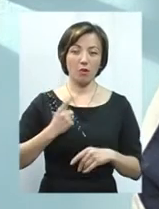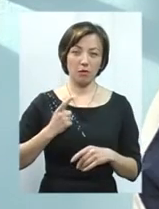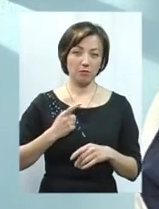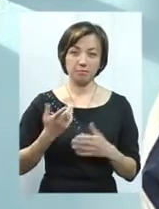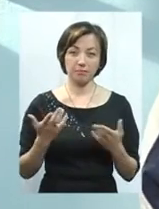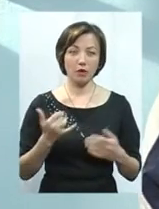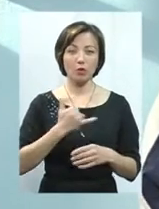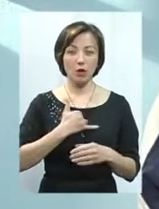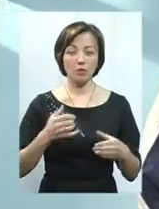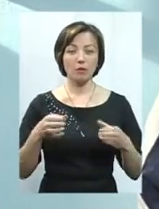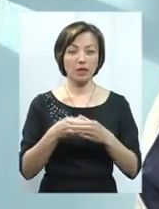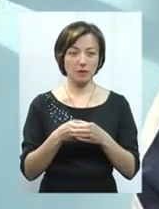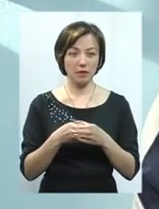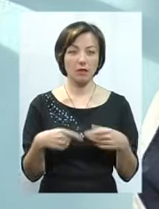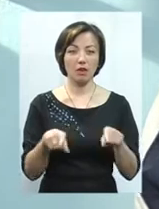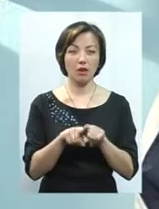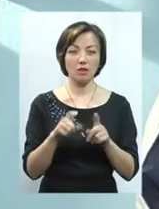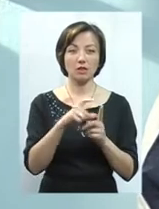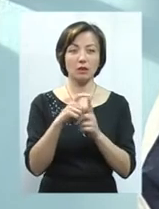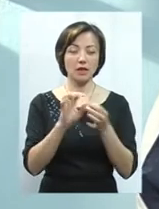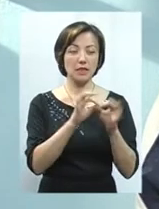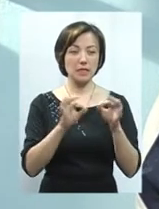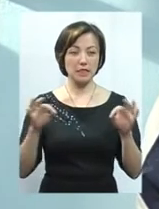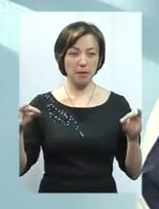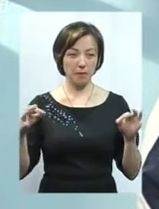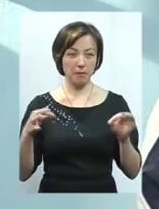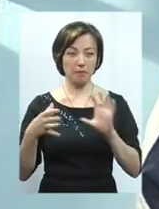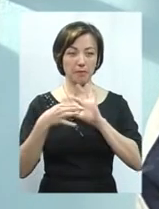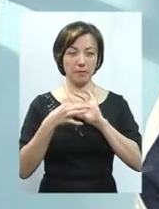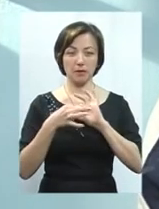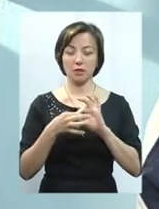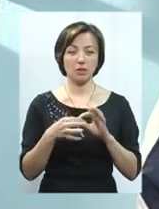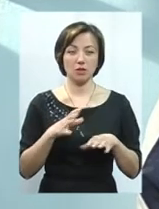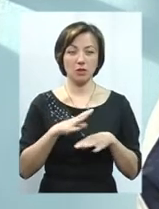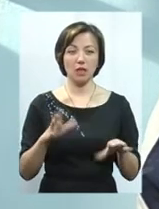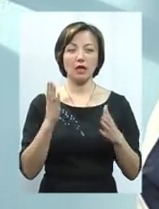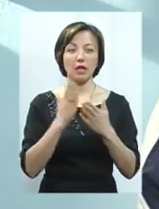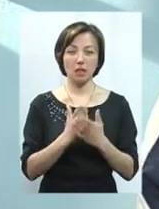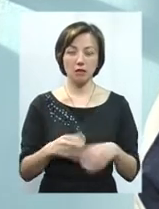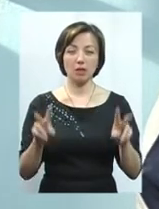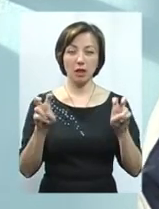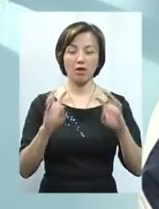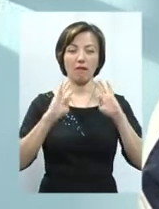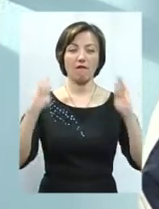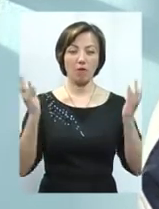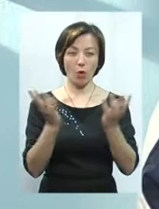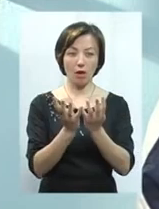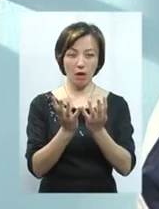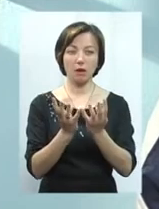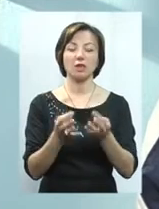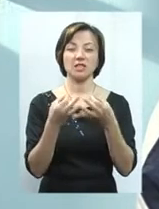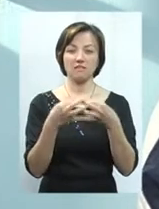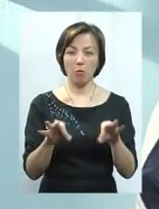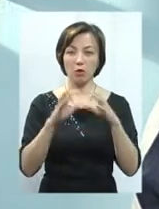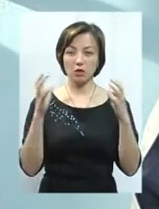В нашому колективі такого саме, як цепь, взагалі не існує. Є таке поняття, як вольєр. Свободне содержання, якщо це